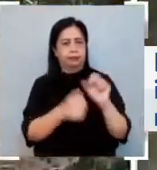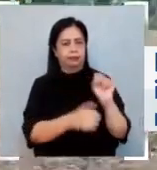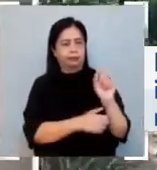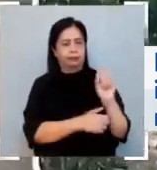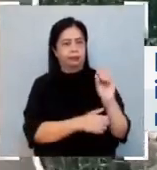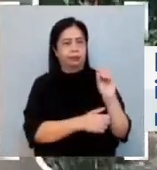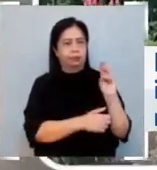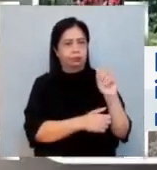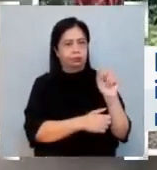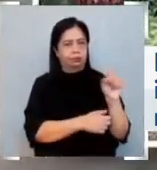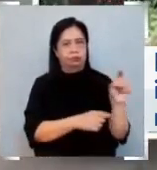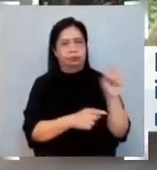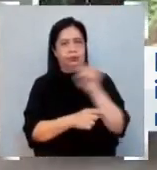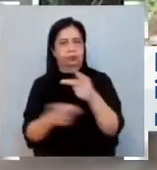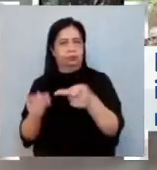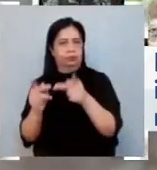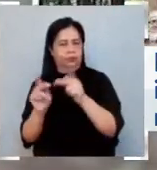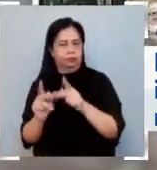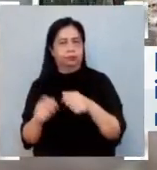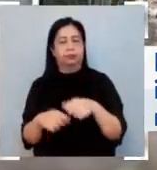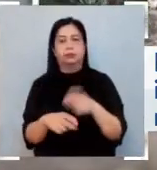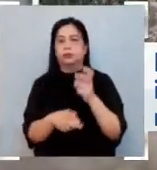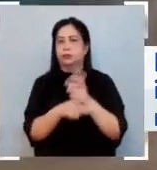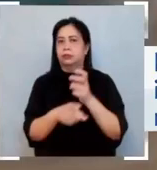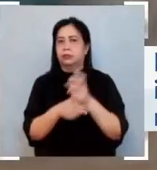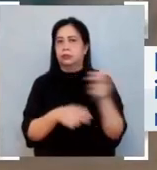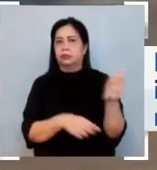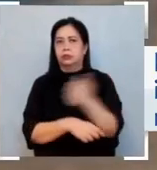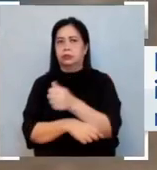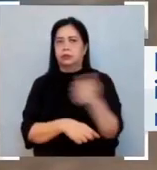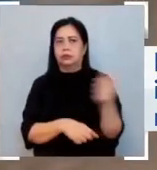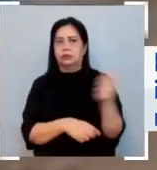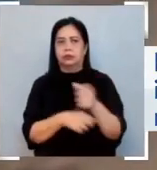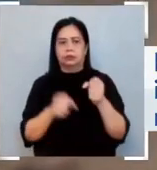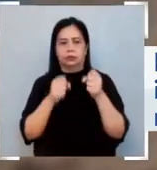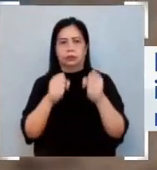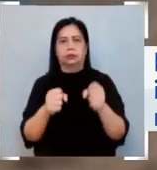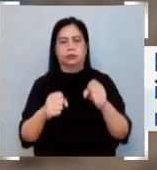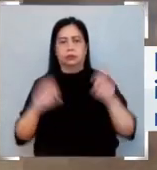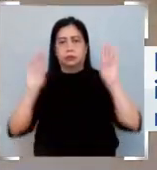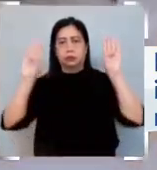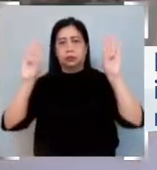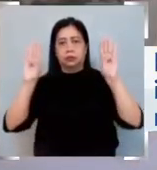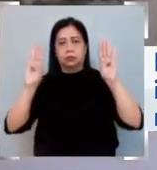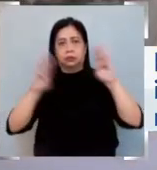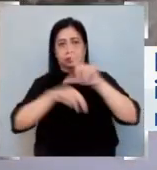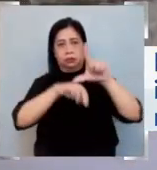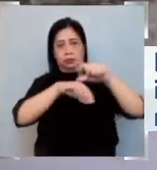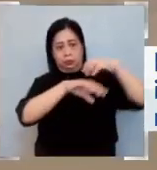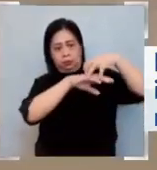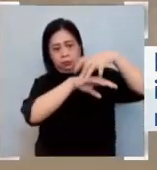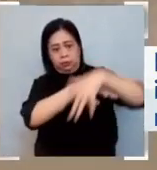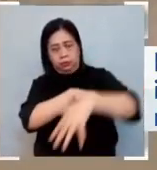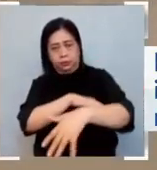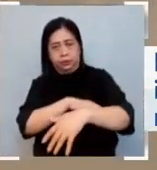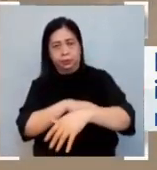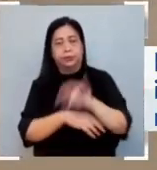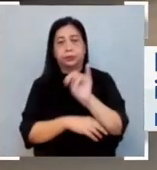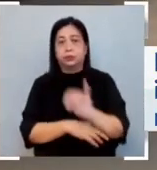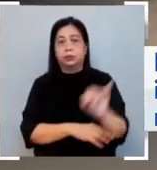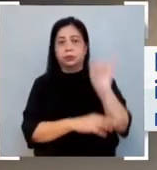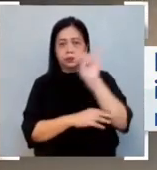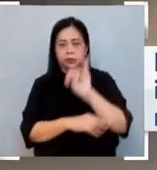Kabagan. Pahirap pa naman ang pagdaan sa isang kalsada sa Benguet matapos gumuho ang lupa. Sa Ilocos Norte humupa na ang